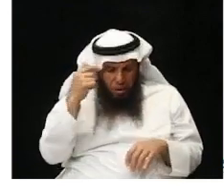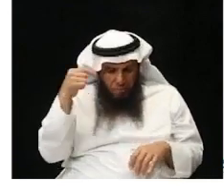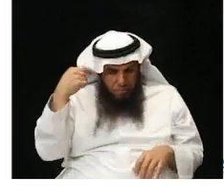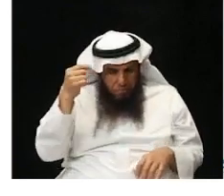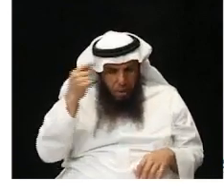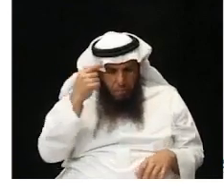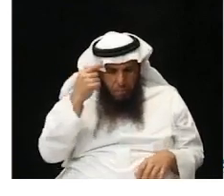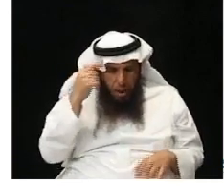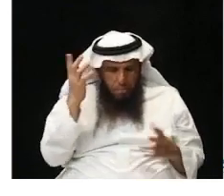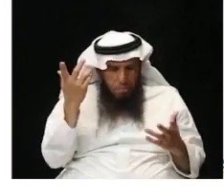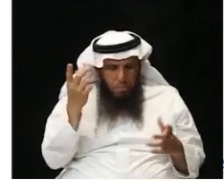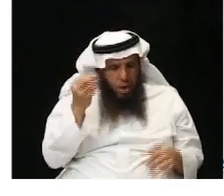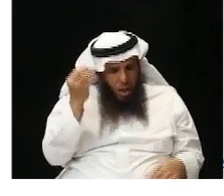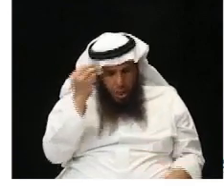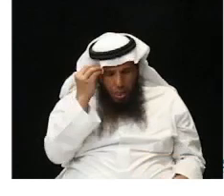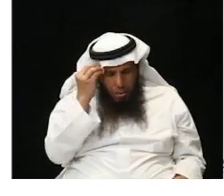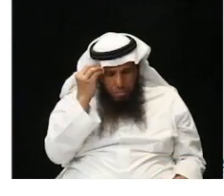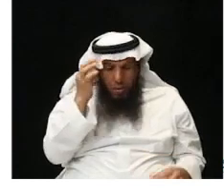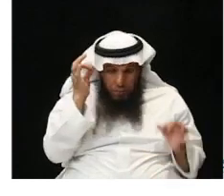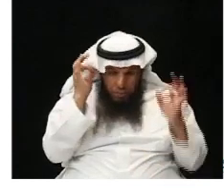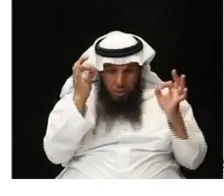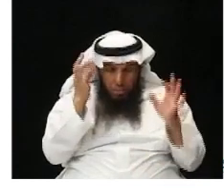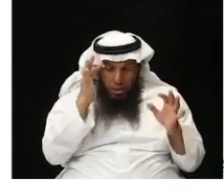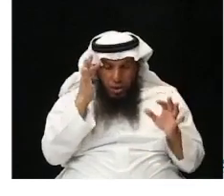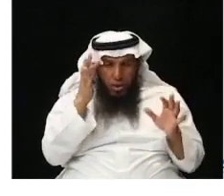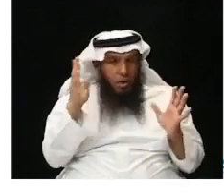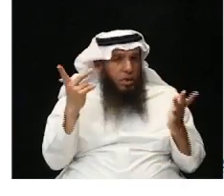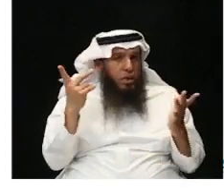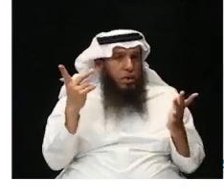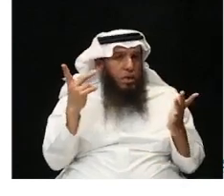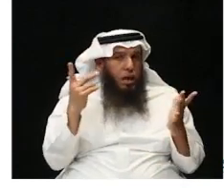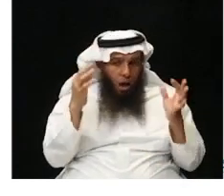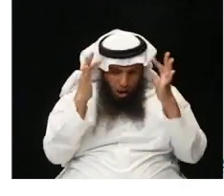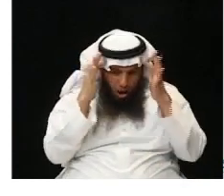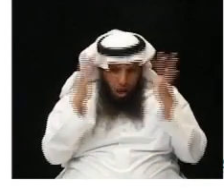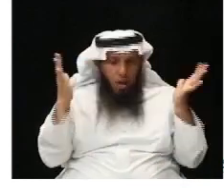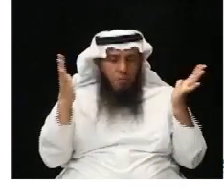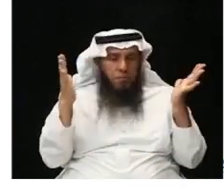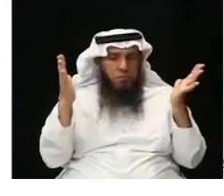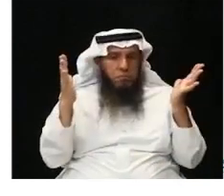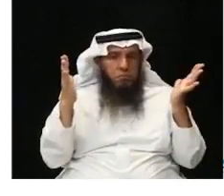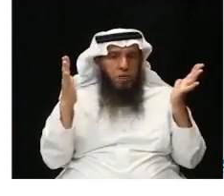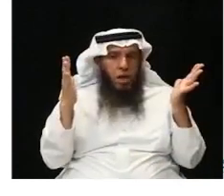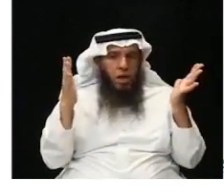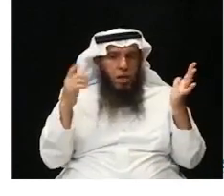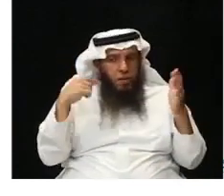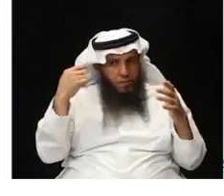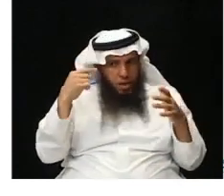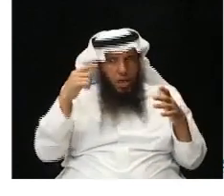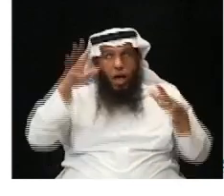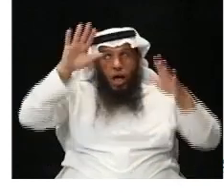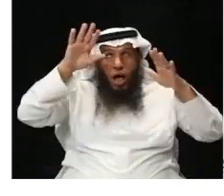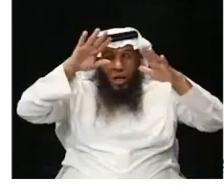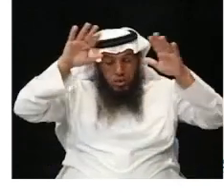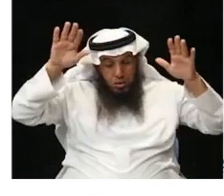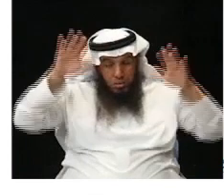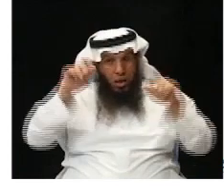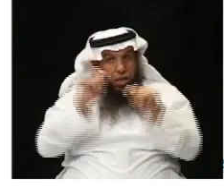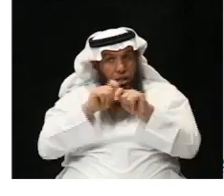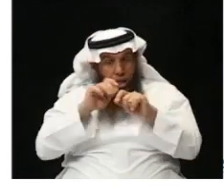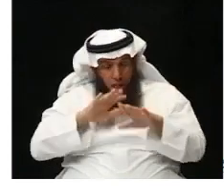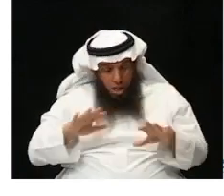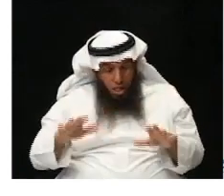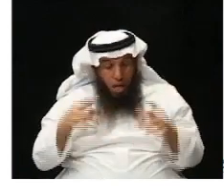يفهمها، يعلمها، يدركها إلا من؟ إلا العالمون، إلا الذين فعلا يتفكرون في خلق السماوات